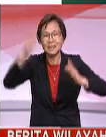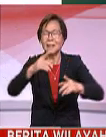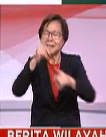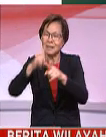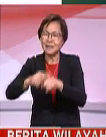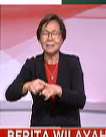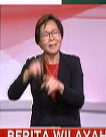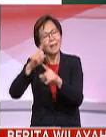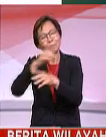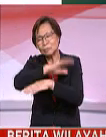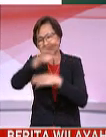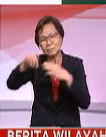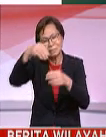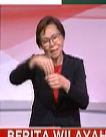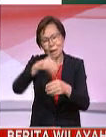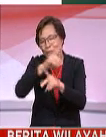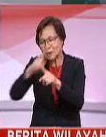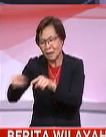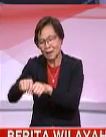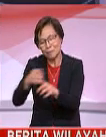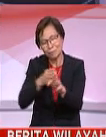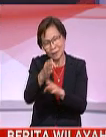bidang diceburi.